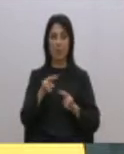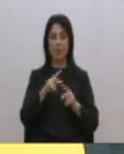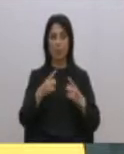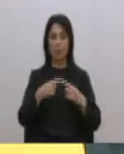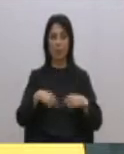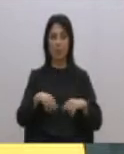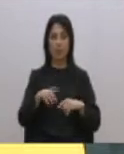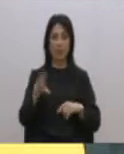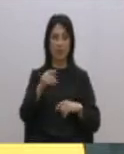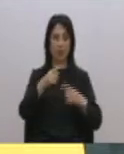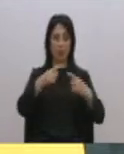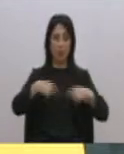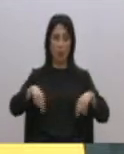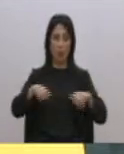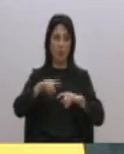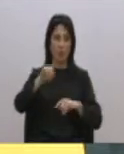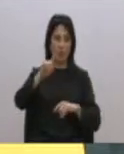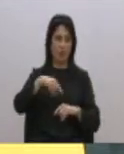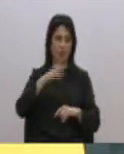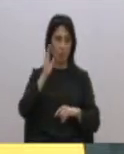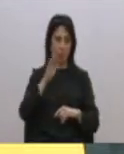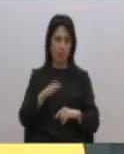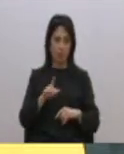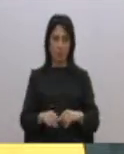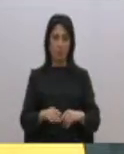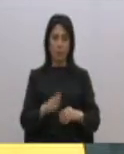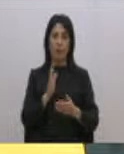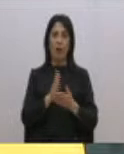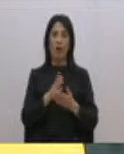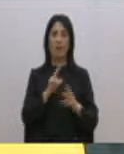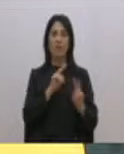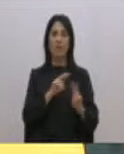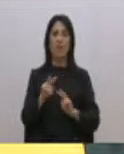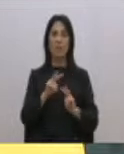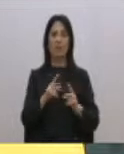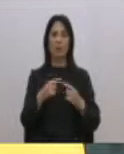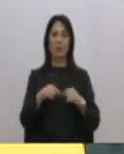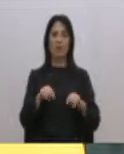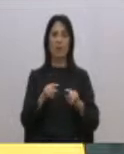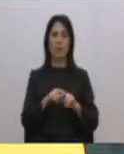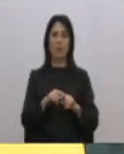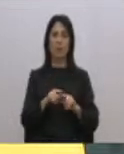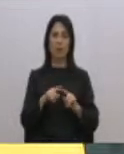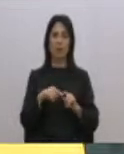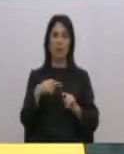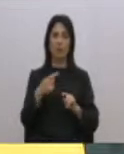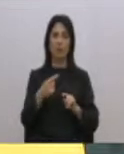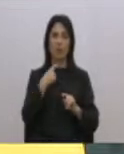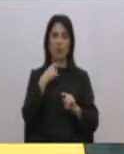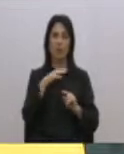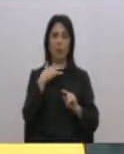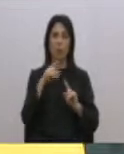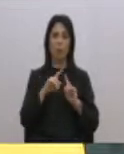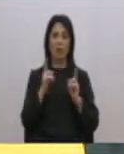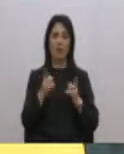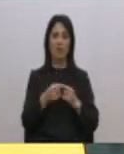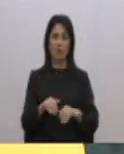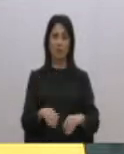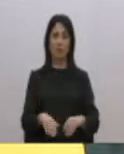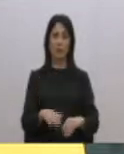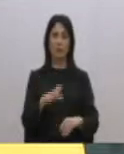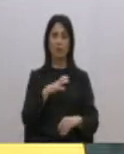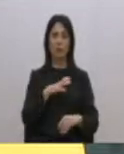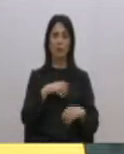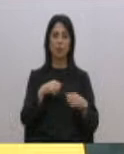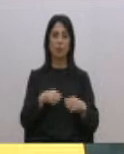საბჭო, ყველა ორგანიზაცია ვალდებული იქნება, რომ სამეთვალყურეო საბჭო და შემდეგ ხმათა უმრავლესობით მიიღონ გადაწყვეტილებები.